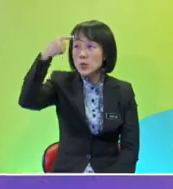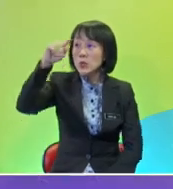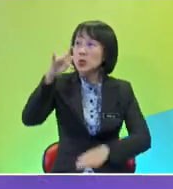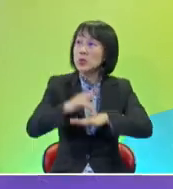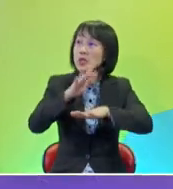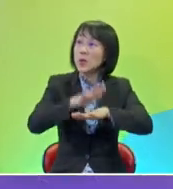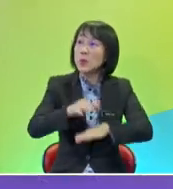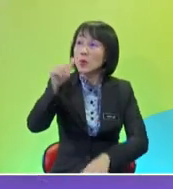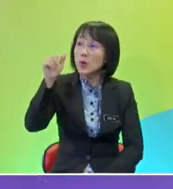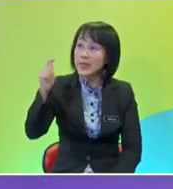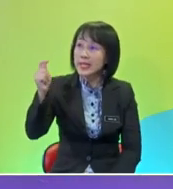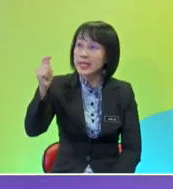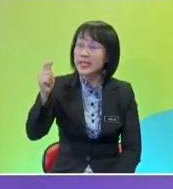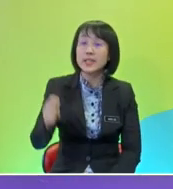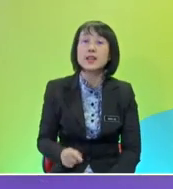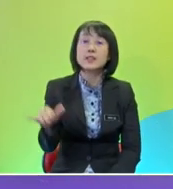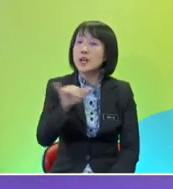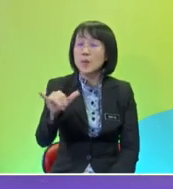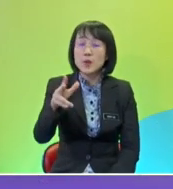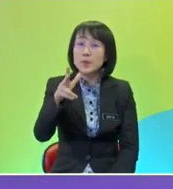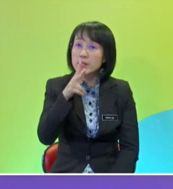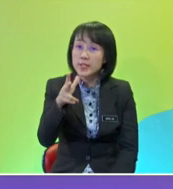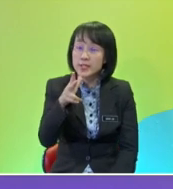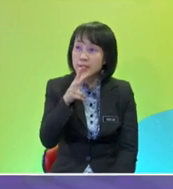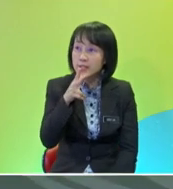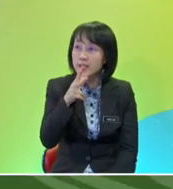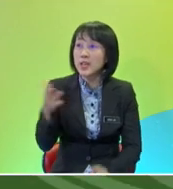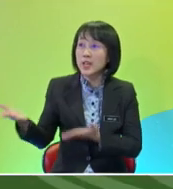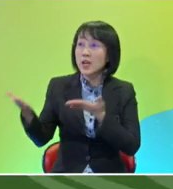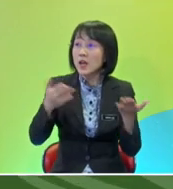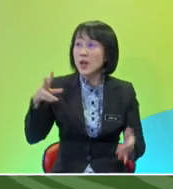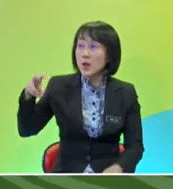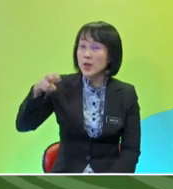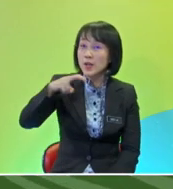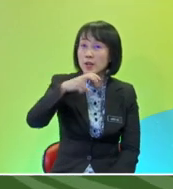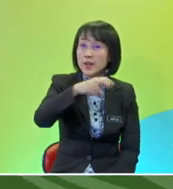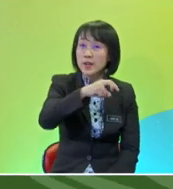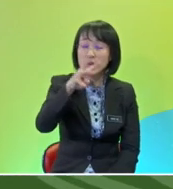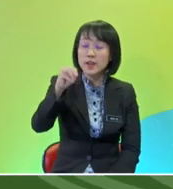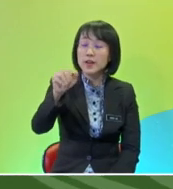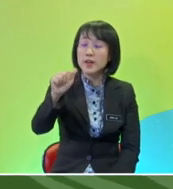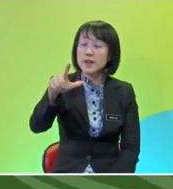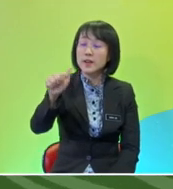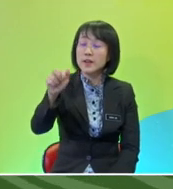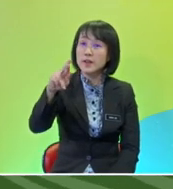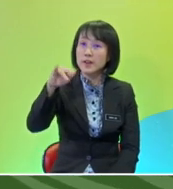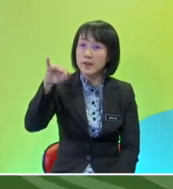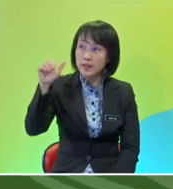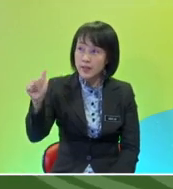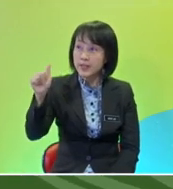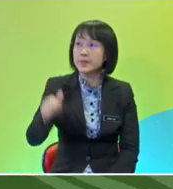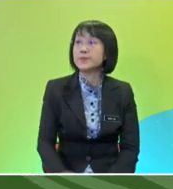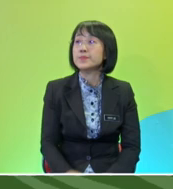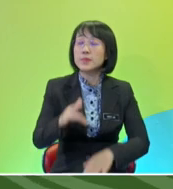nyamuk tiruk betina juga. Yang pembawa virus parasit malaria. Kemudian nyamuk tiruk betina